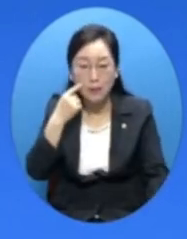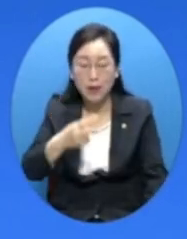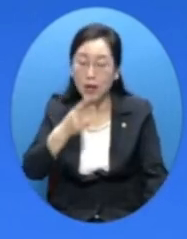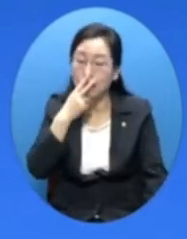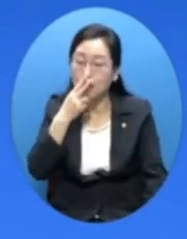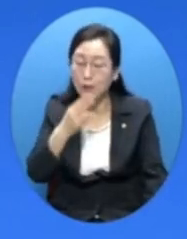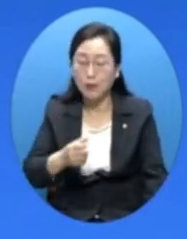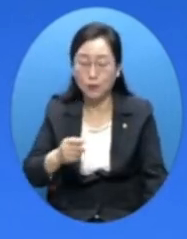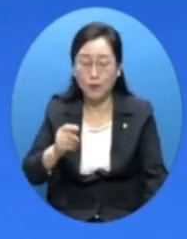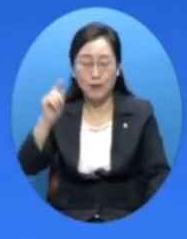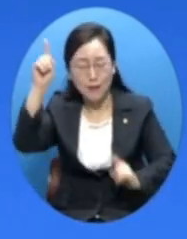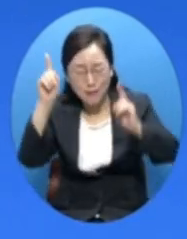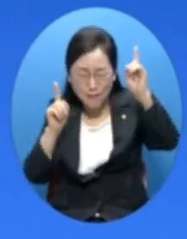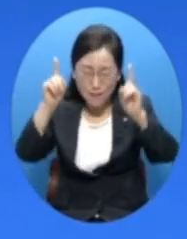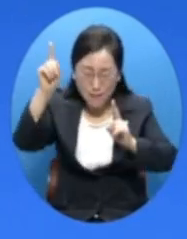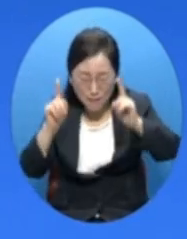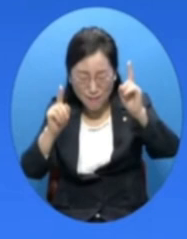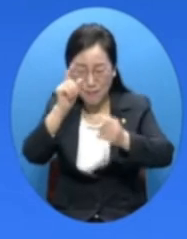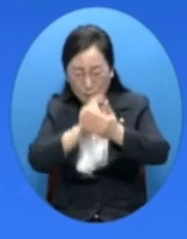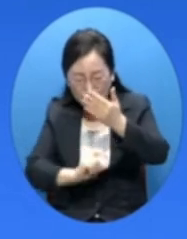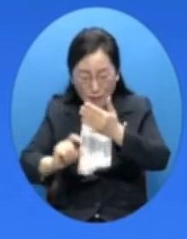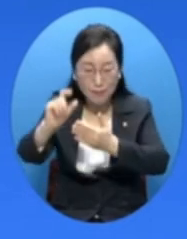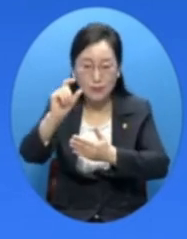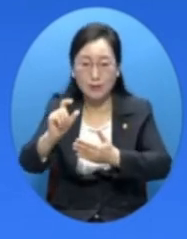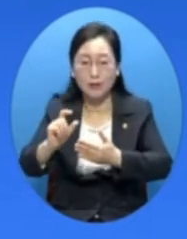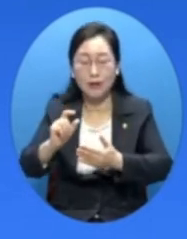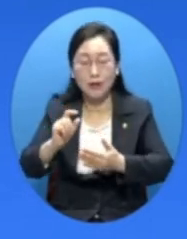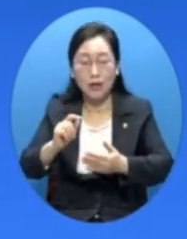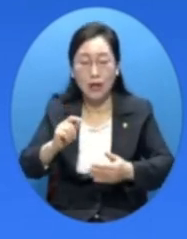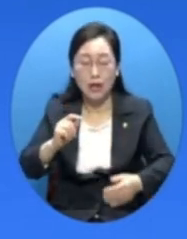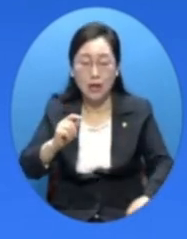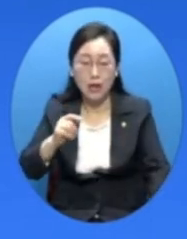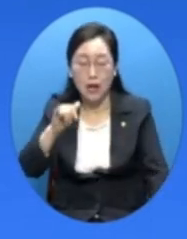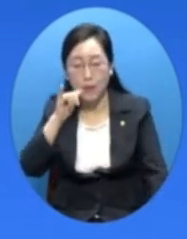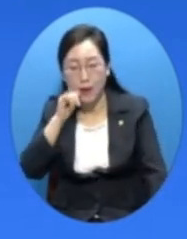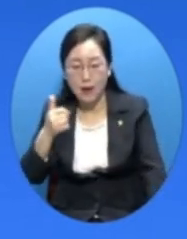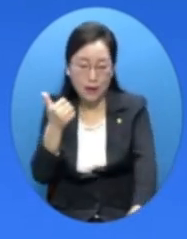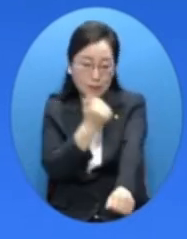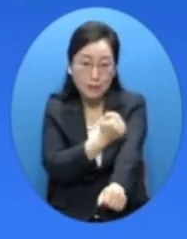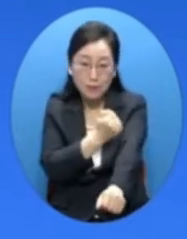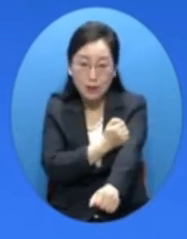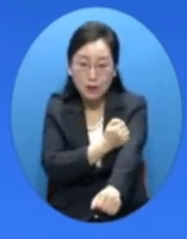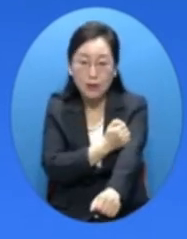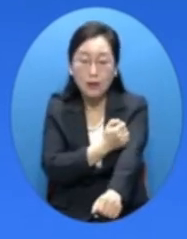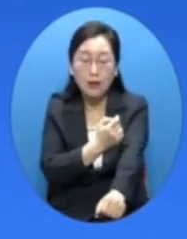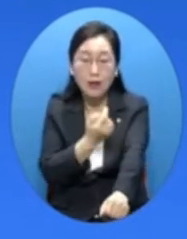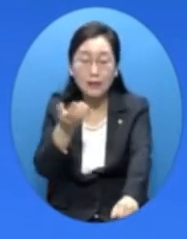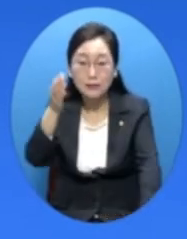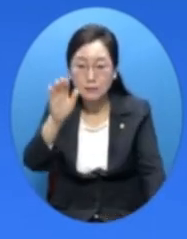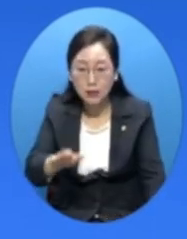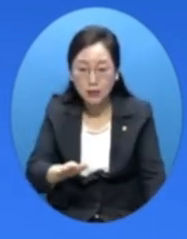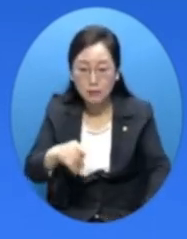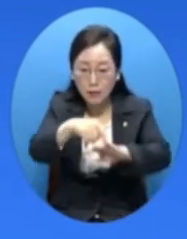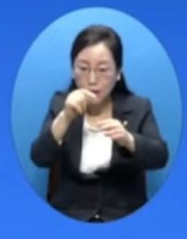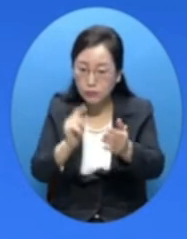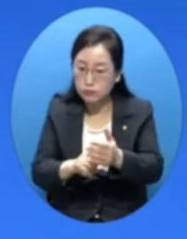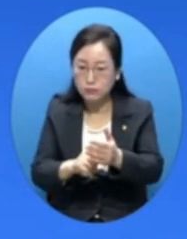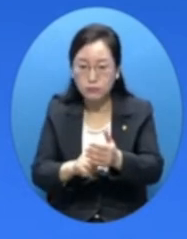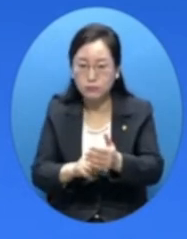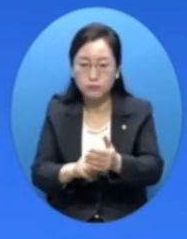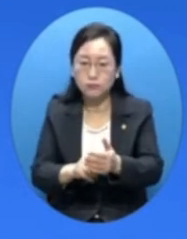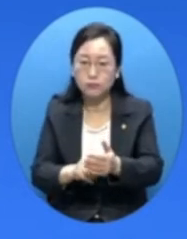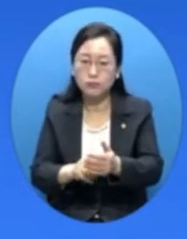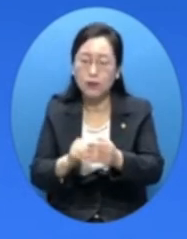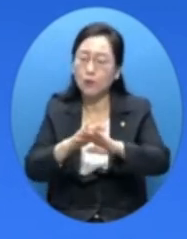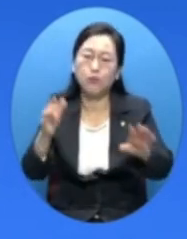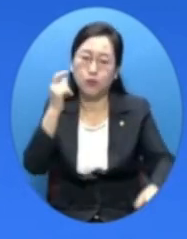나이트클럽 가서 밤새 춤도 춰보고 마약도 해보지만은 그 마음의 공허함을 달랠 수가 없습니다. 지금 마약이 얼마나 범람하고